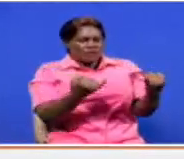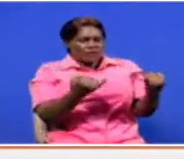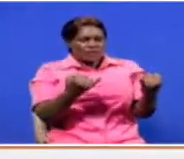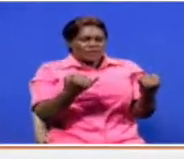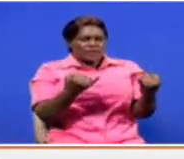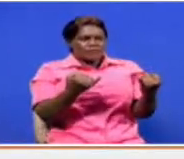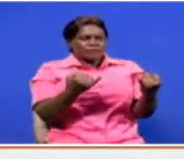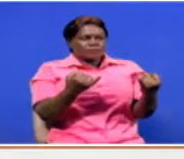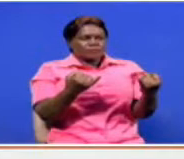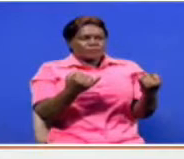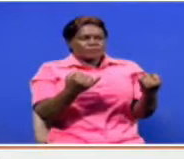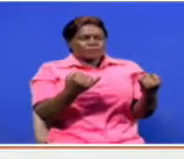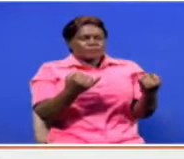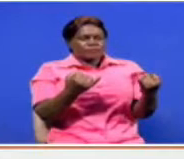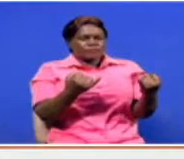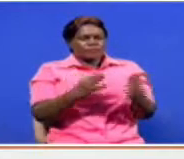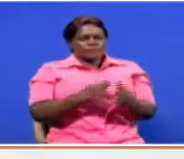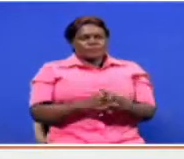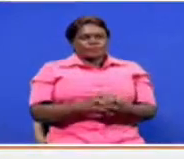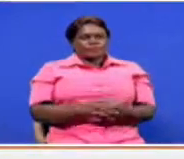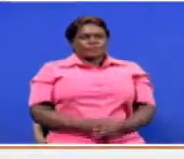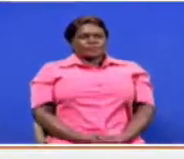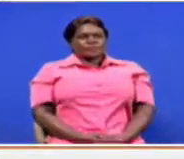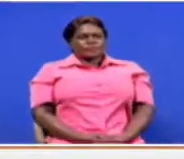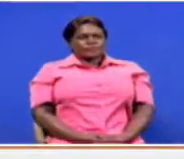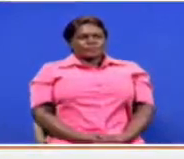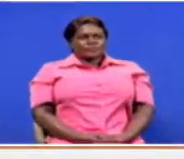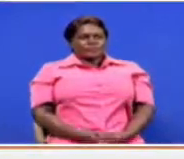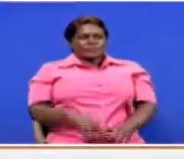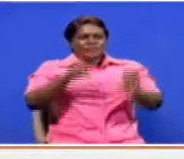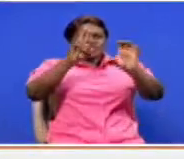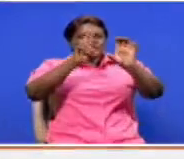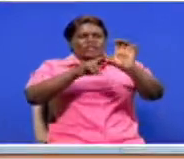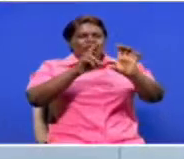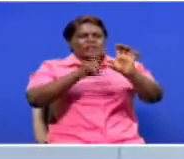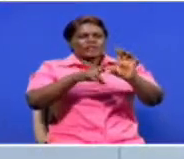nitaachia Muthaiga wafanye uamuzi huo. Chelsea itachuana na Luton.